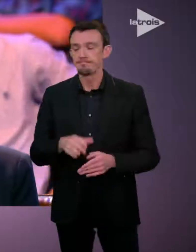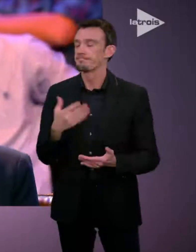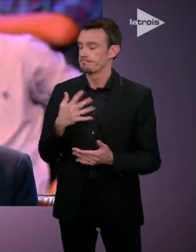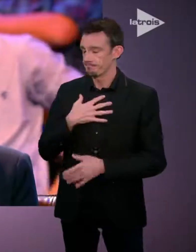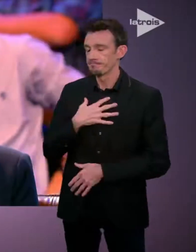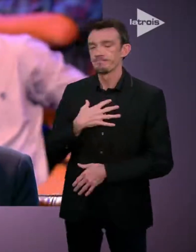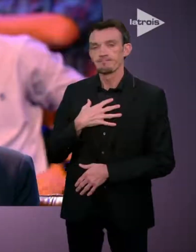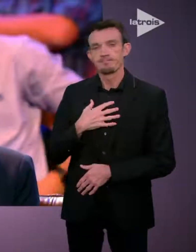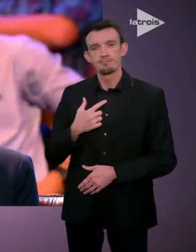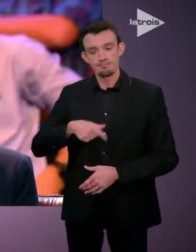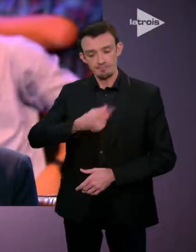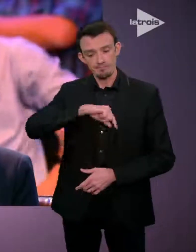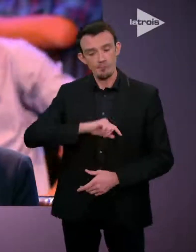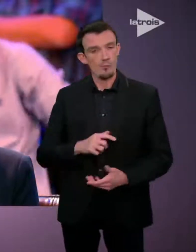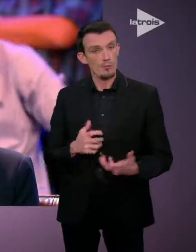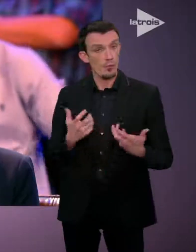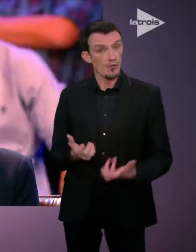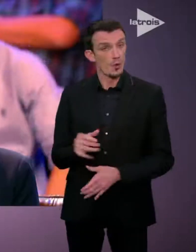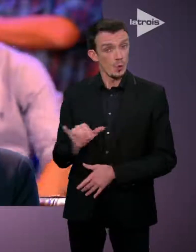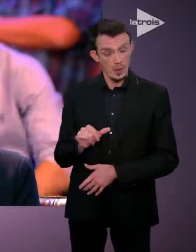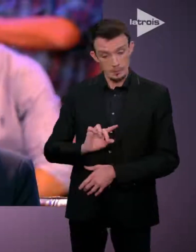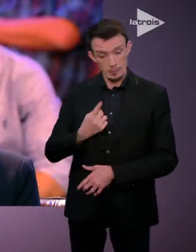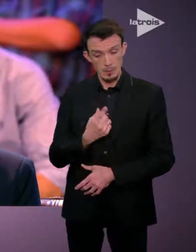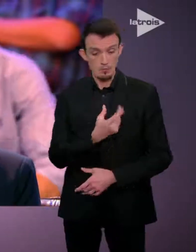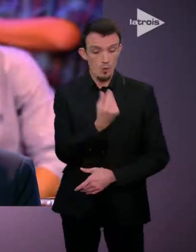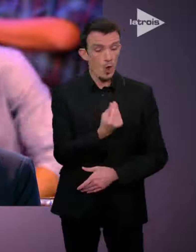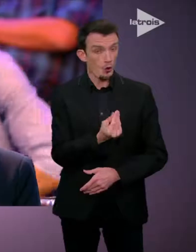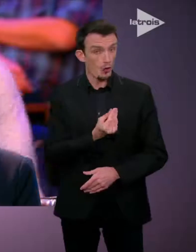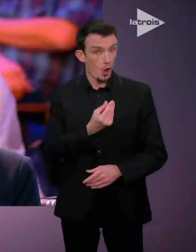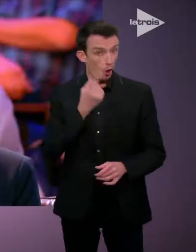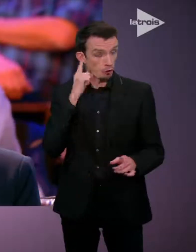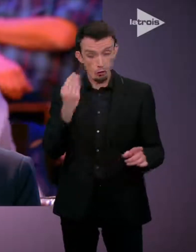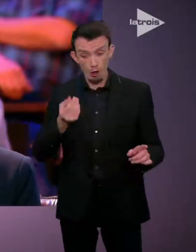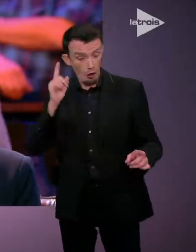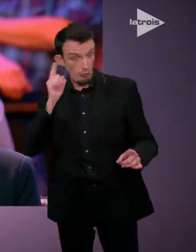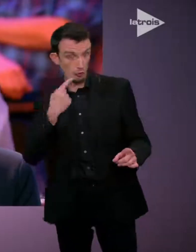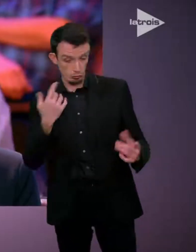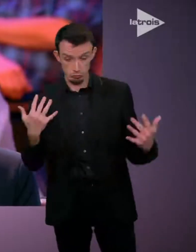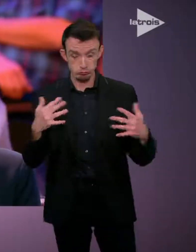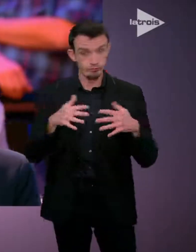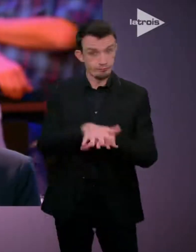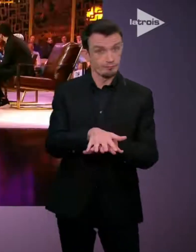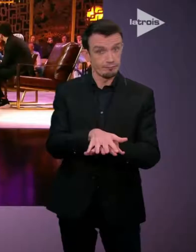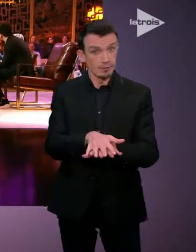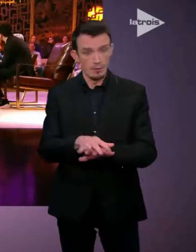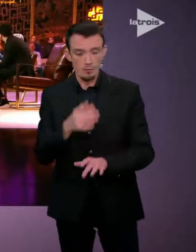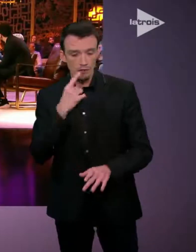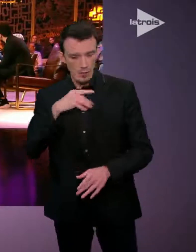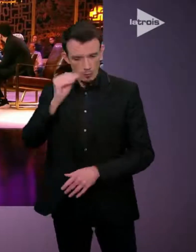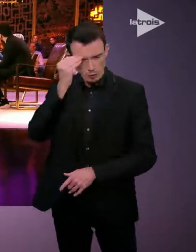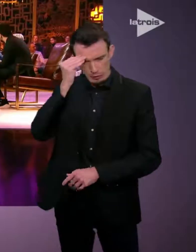c'est que d'abord ces enfants puissent être inclus parmi d'autres enfants, qu'ils puissent avoir une scolarité la plus normale possible. On croit en